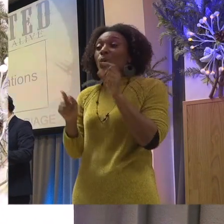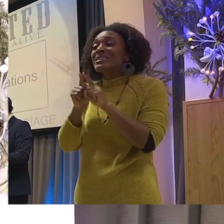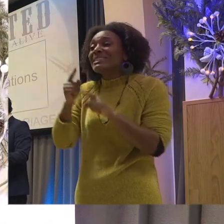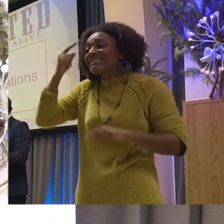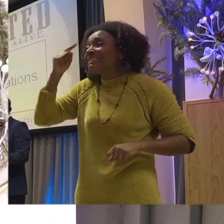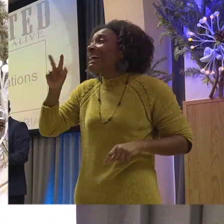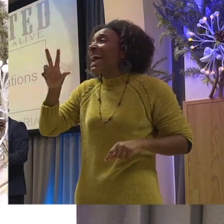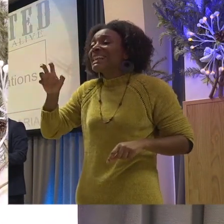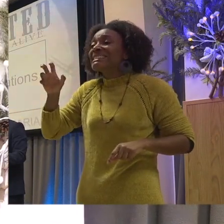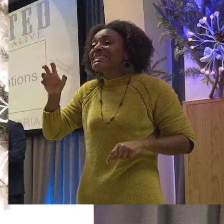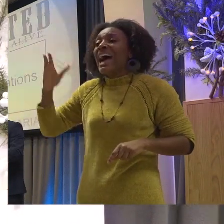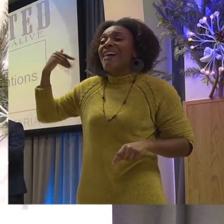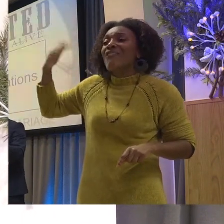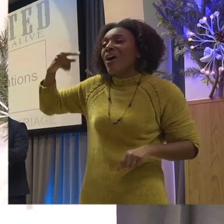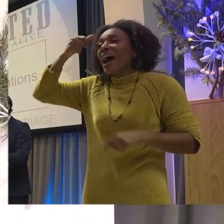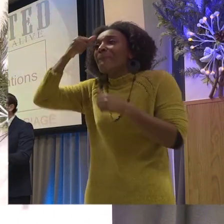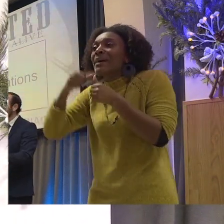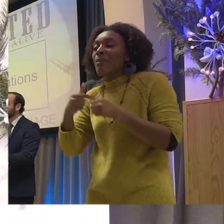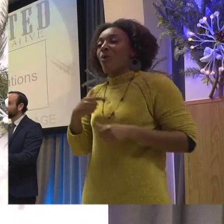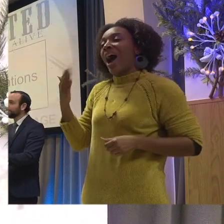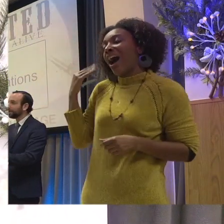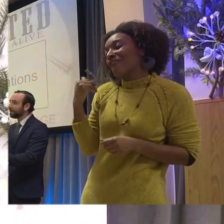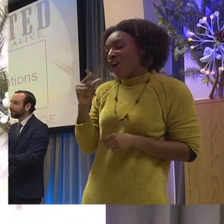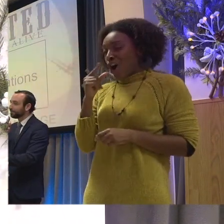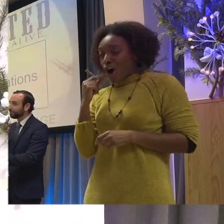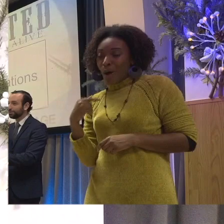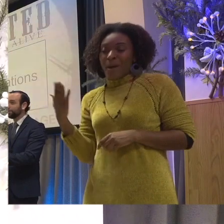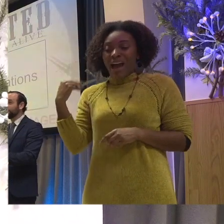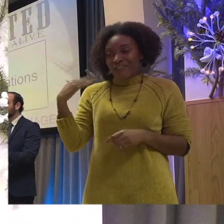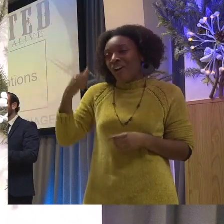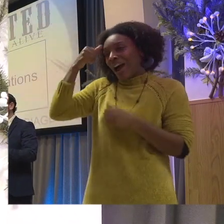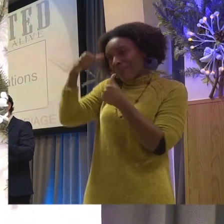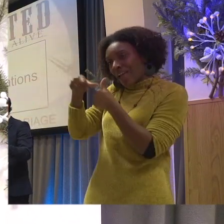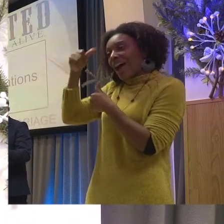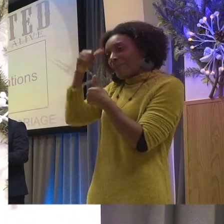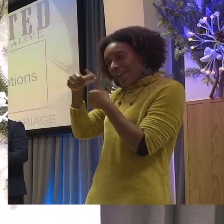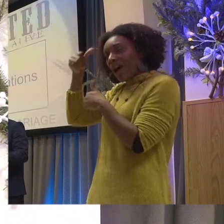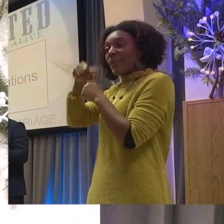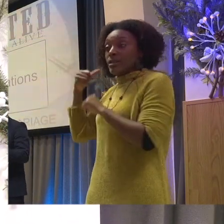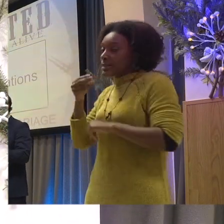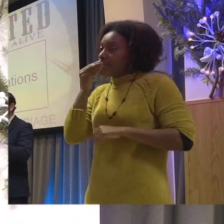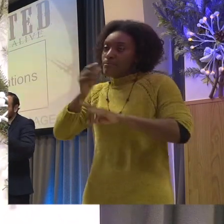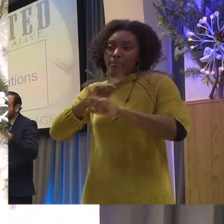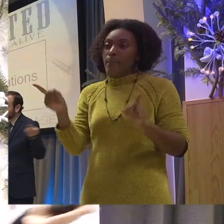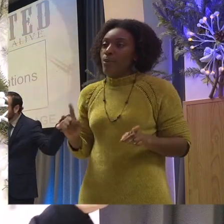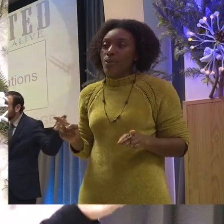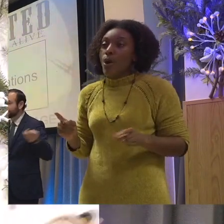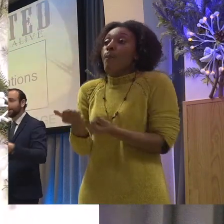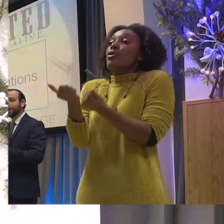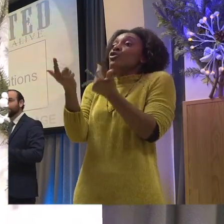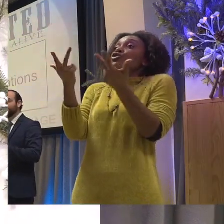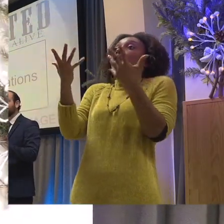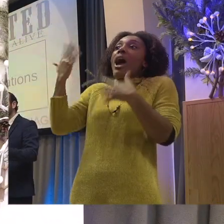poison. C'est du poison. Je ne connais pas ton passé. Je ne connais pas si tu as eu des ex-relations, une ex ou même des ex, peu